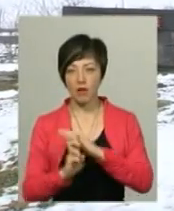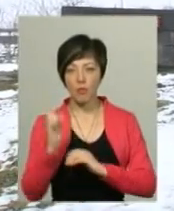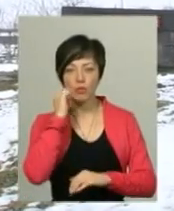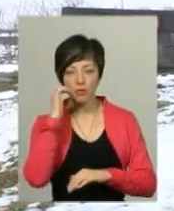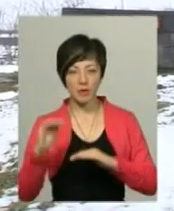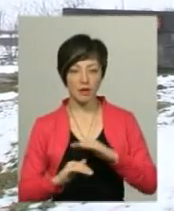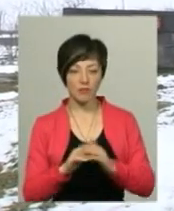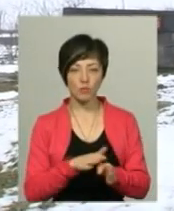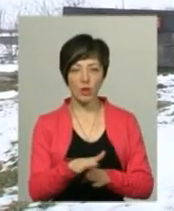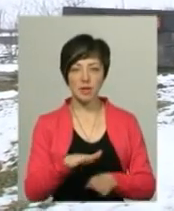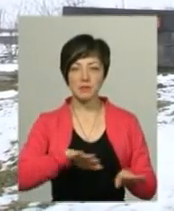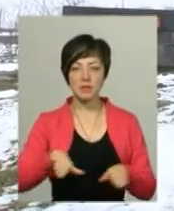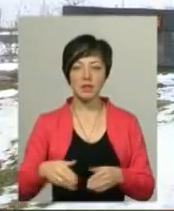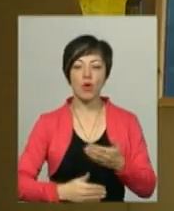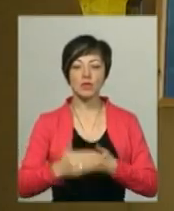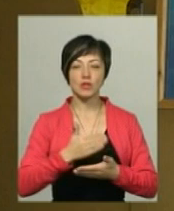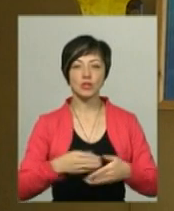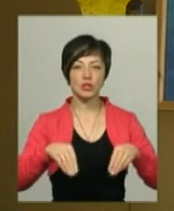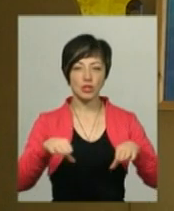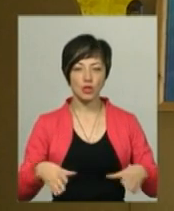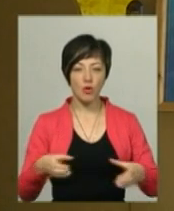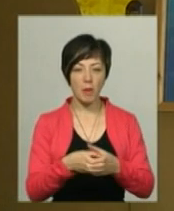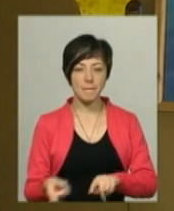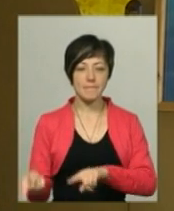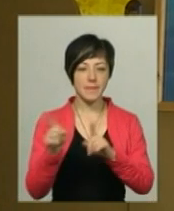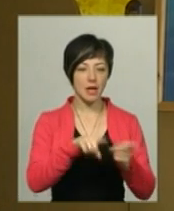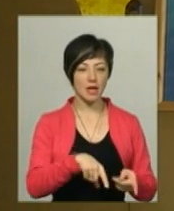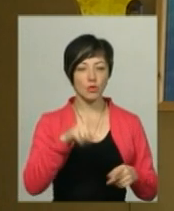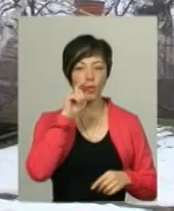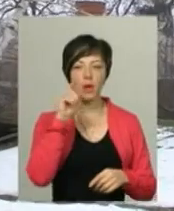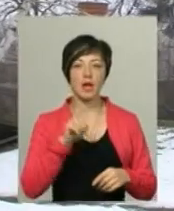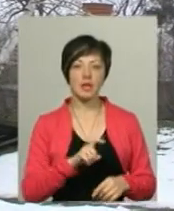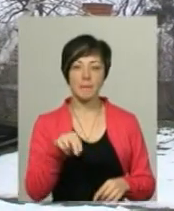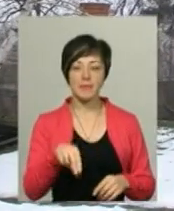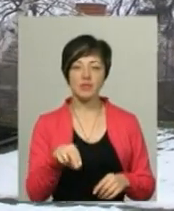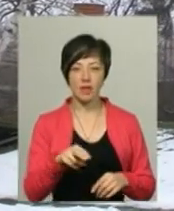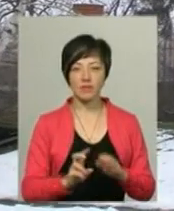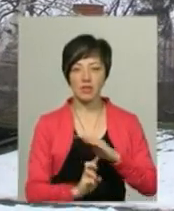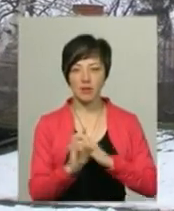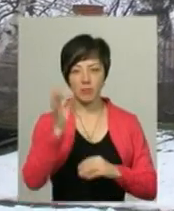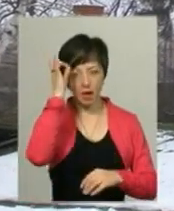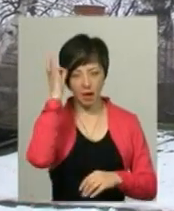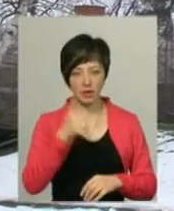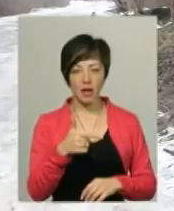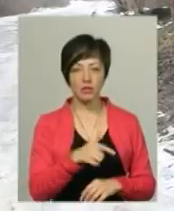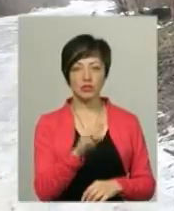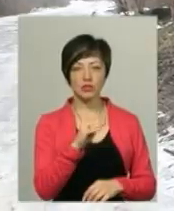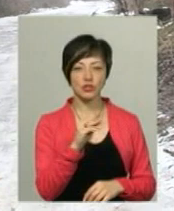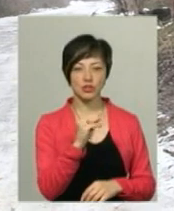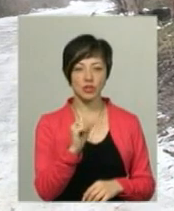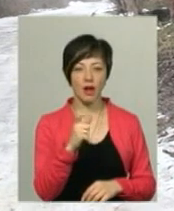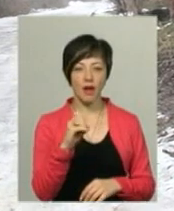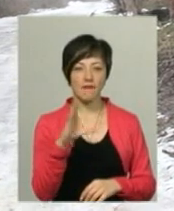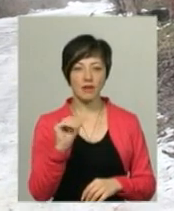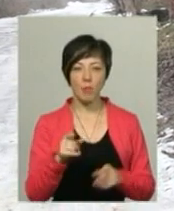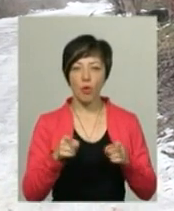Московського патріархату відбулась після остаточного рішення громади про перехід до Української помісної православної церкви. Пригадує Галина Жухевич. Каже, погроз до